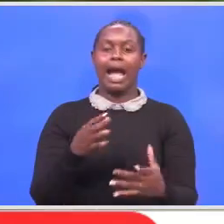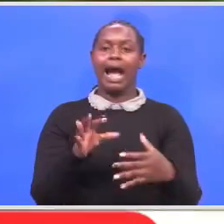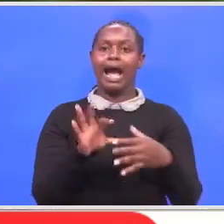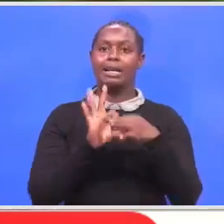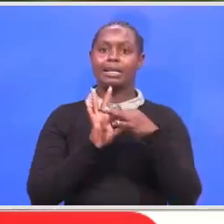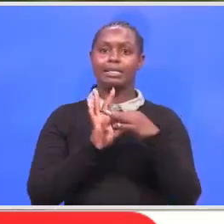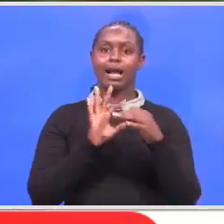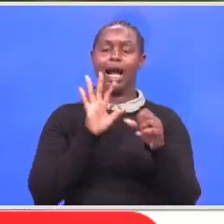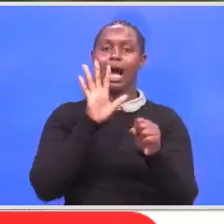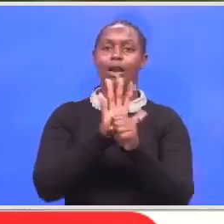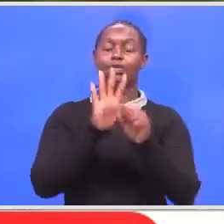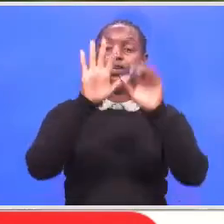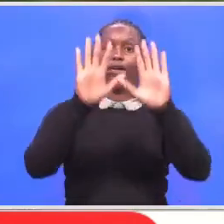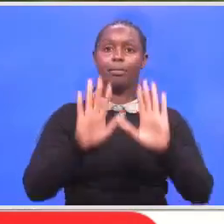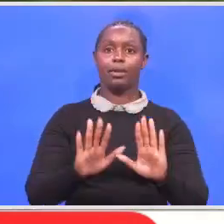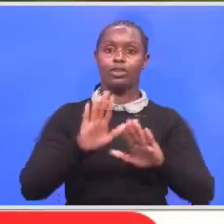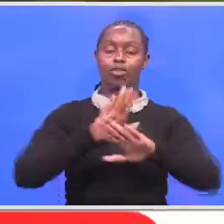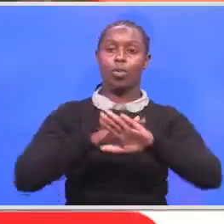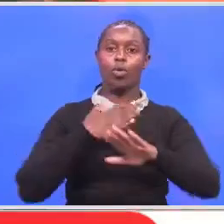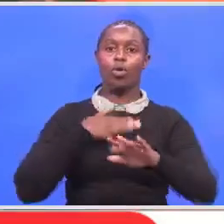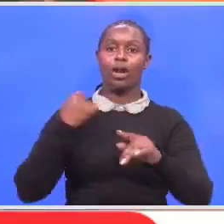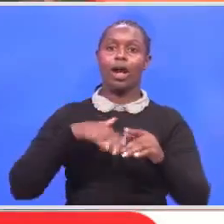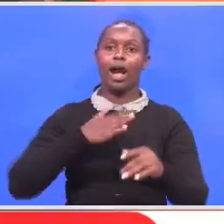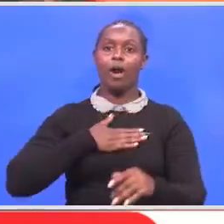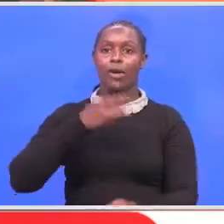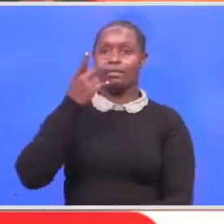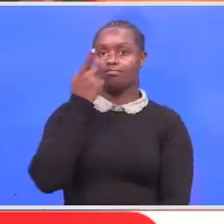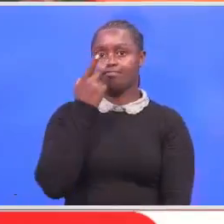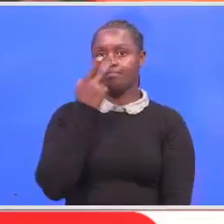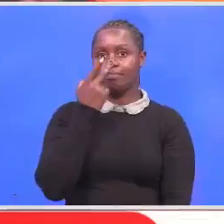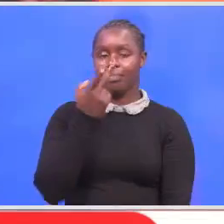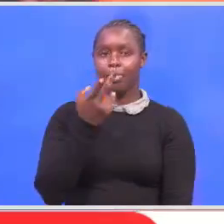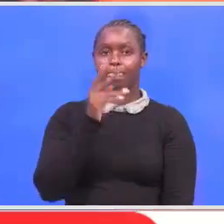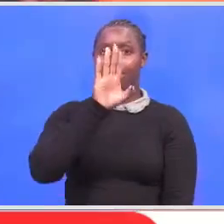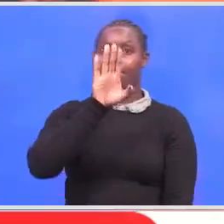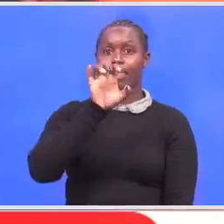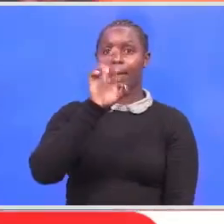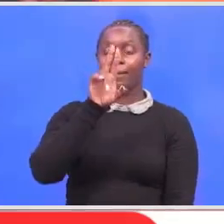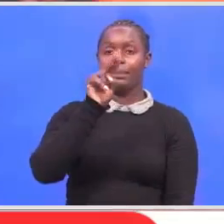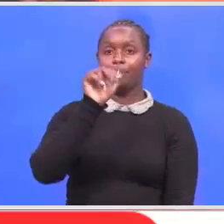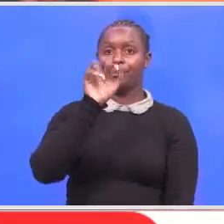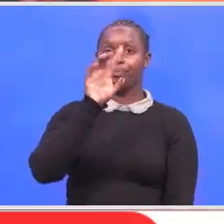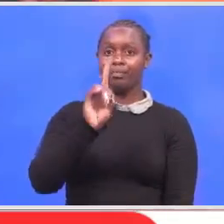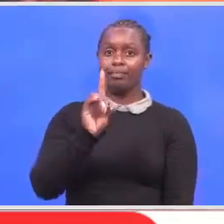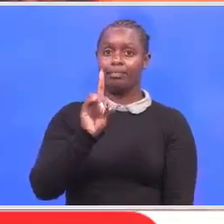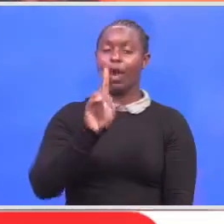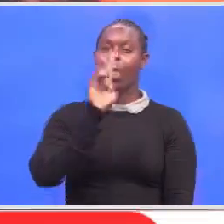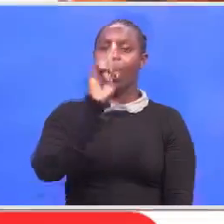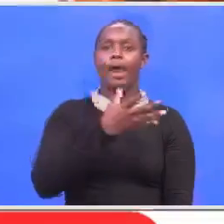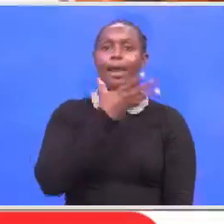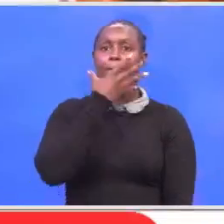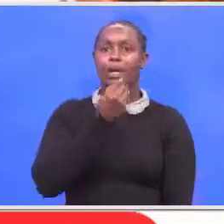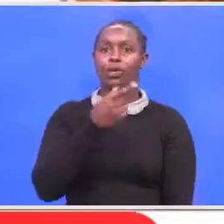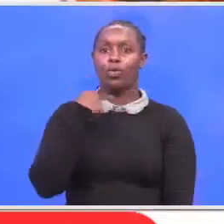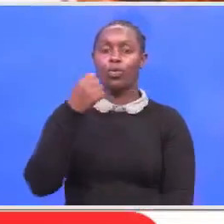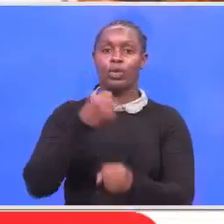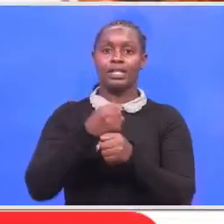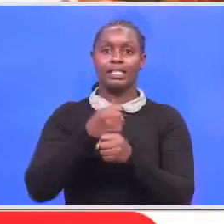lot of importance on our genital organs. Bernard Oponyo, mmoja wa wanaume waliofanikisha mpango huo